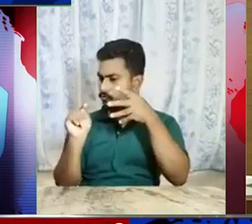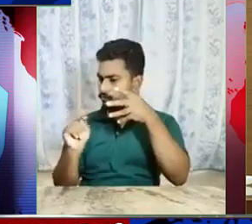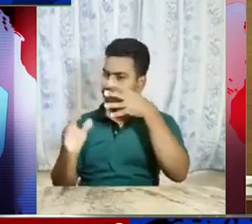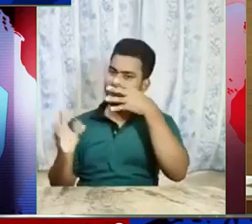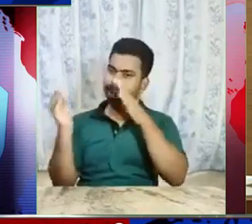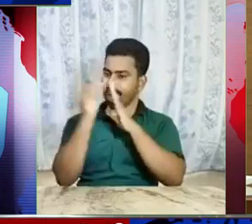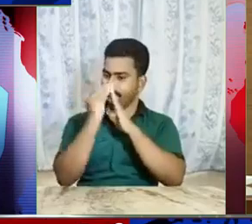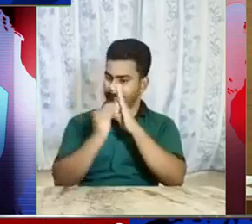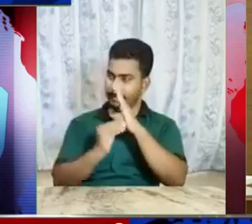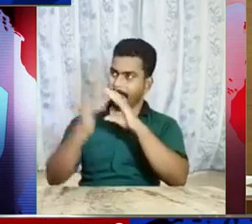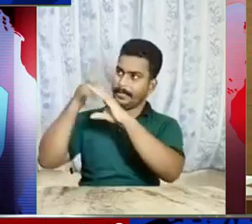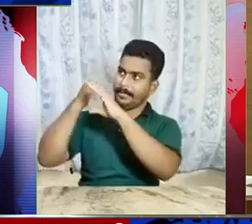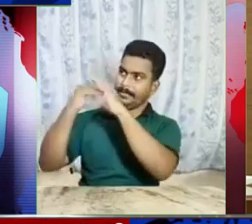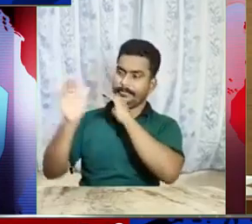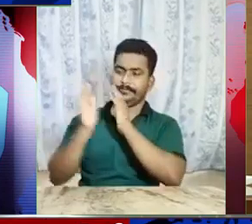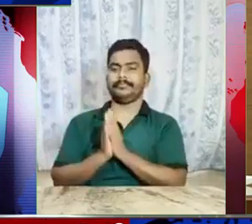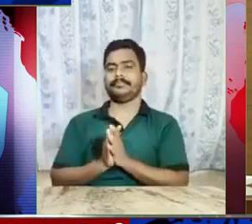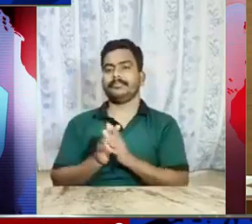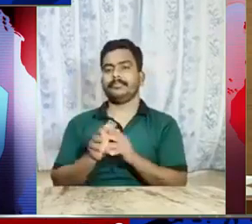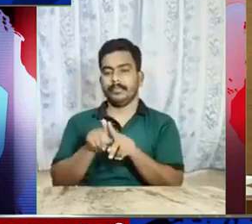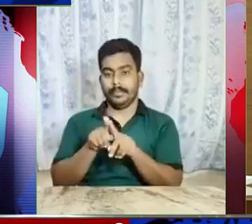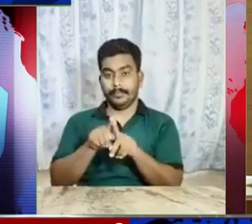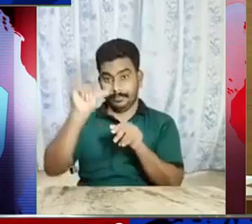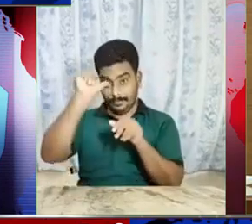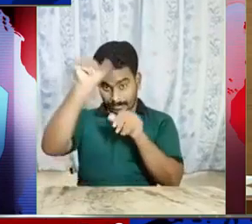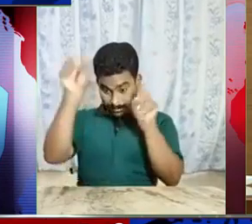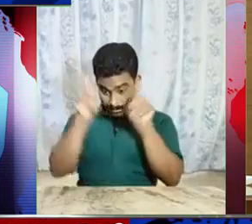ആരോഗ്യ സുരക്ഷാ മാനദണ്ഡങ്ങൾ